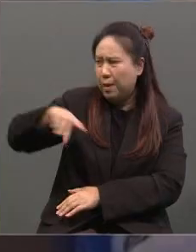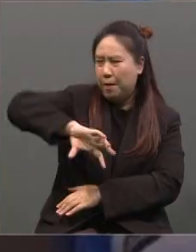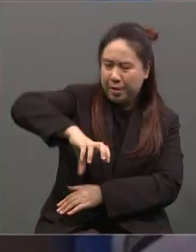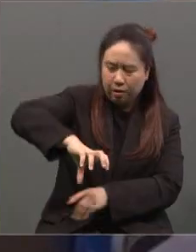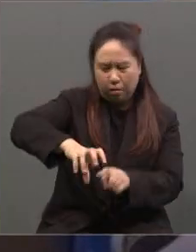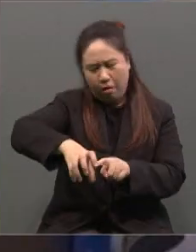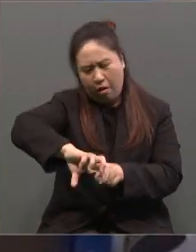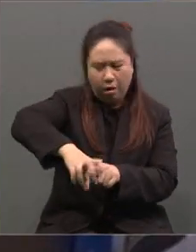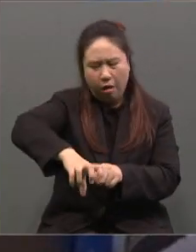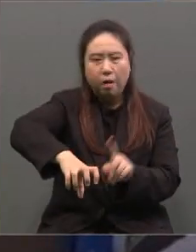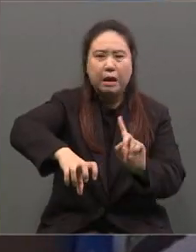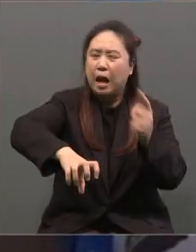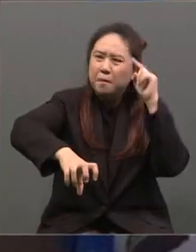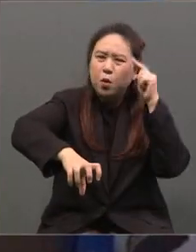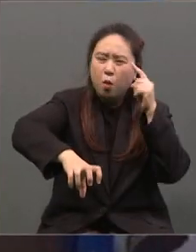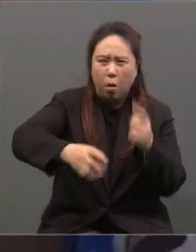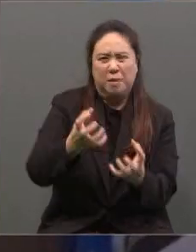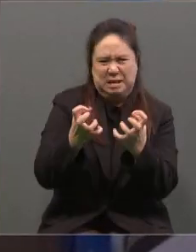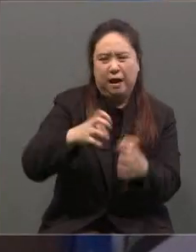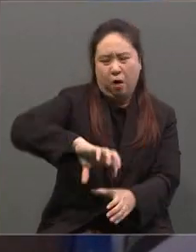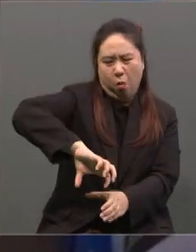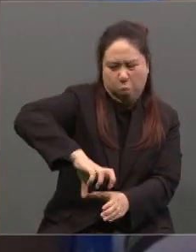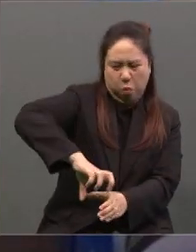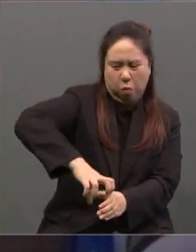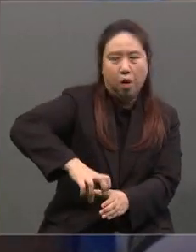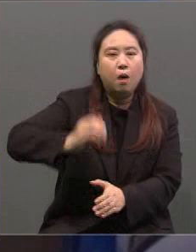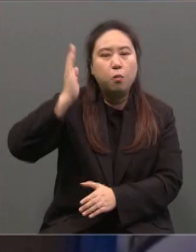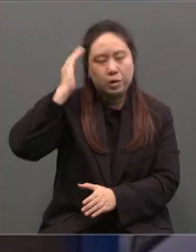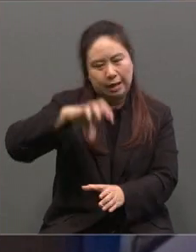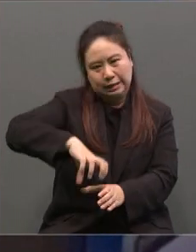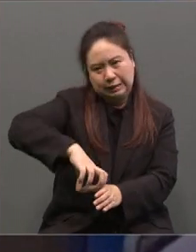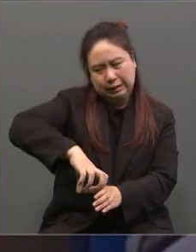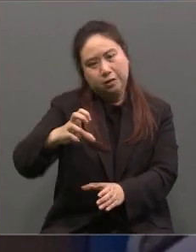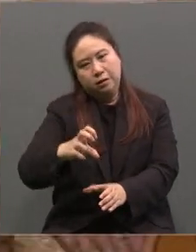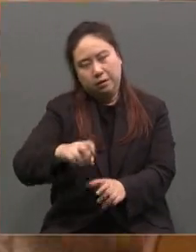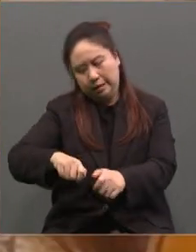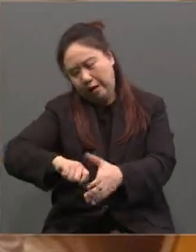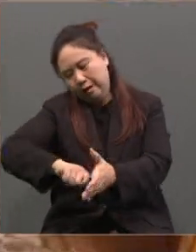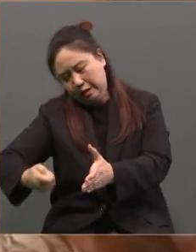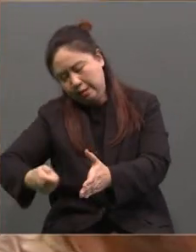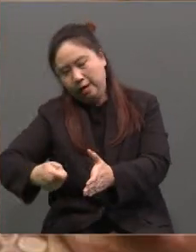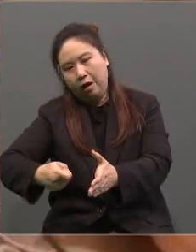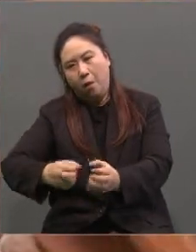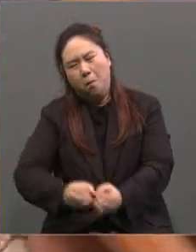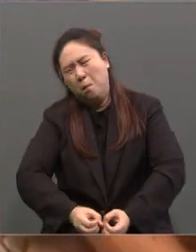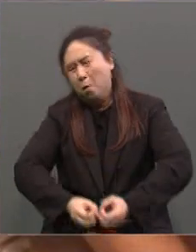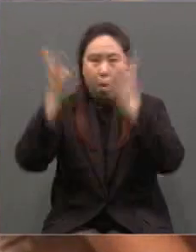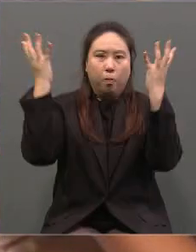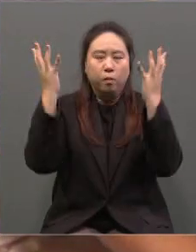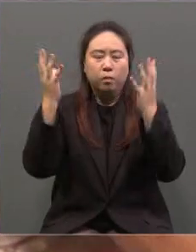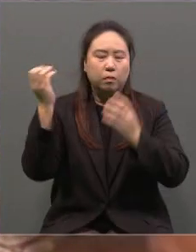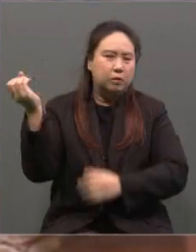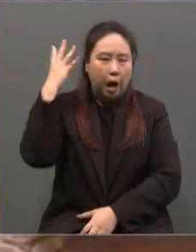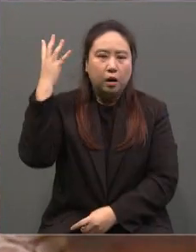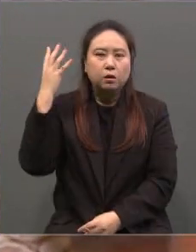ดยังไงก็ไม่ทราบเพราะว่าวาล์วแข็งนะคะลูกชายจึงได้ดึงตรงสายทำให้แก๊สเนี่ยมันระเบิดดังสนั่นออกม